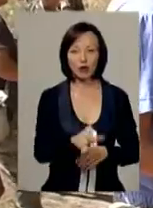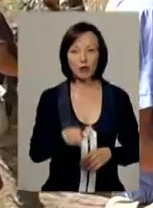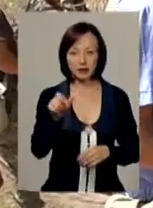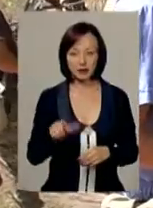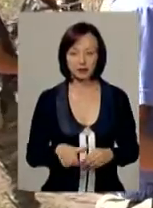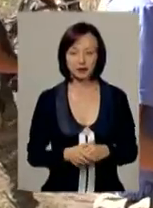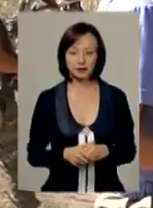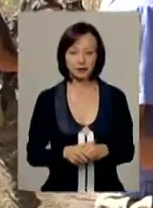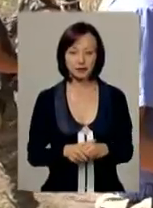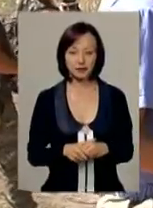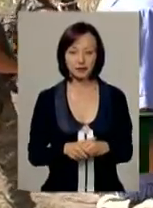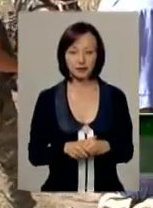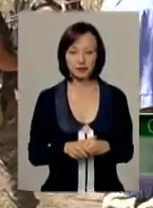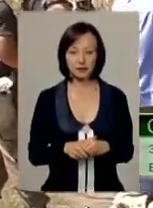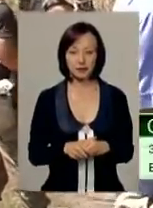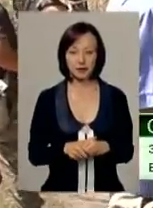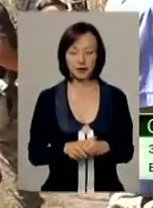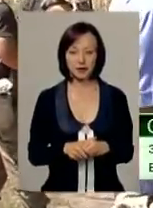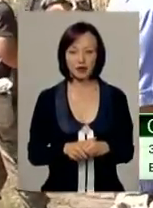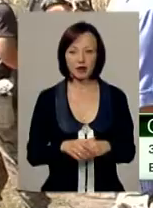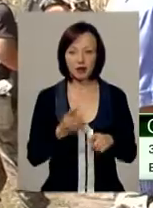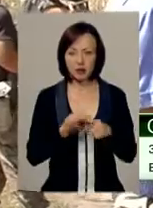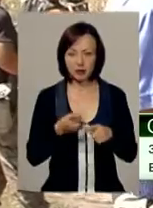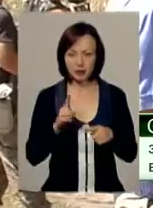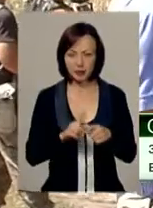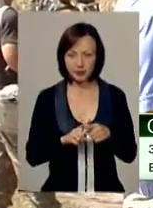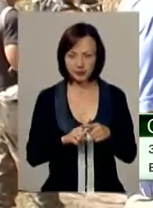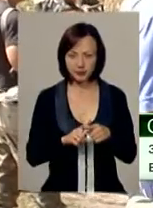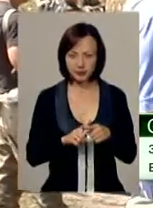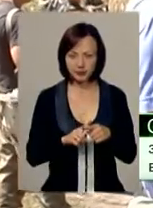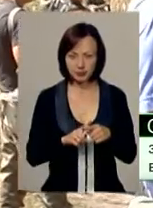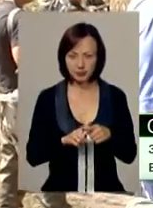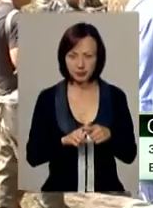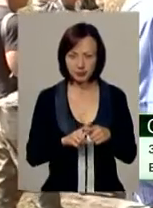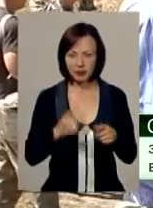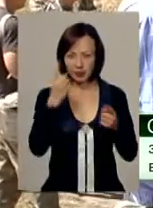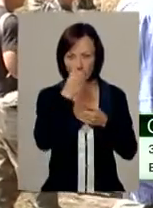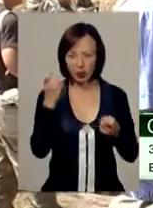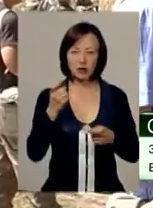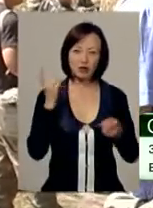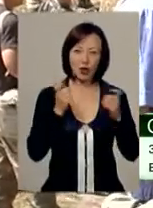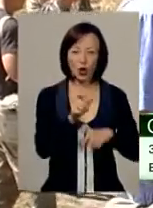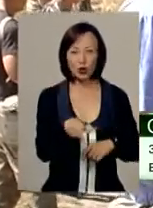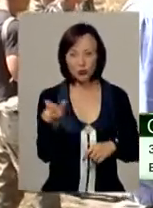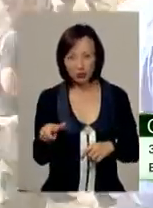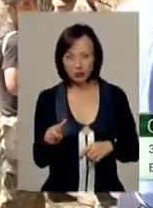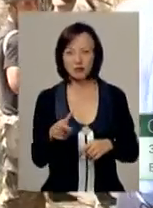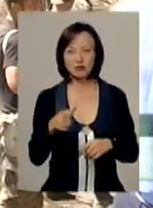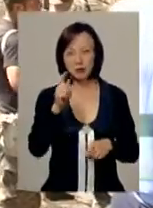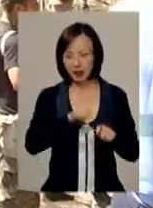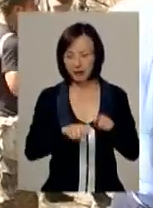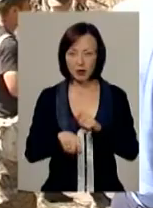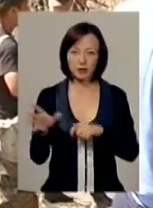отриманні інформації зразу ж групи швидкого реагування виділялися в той район, і інформація буквально перевірялася кожна, яка надходила.